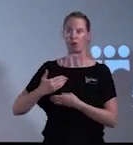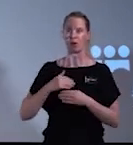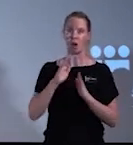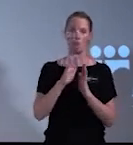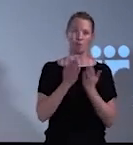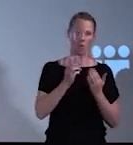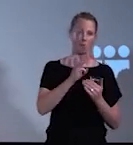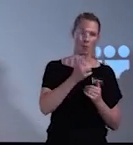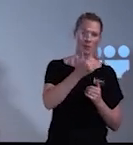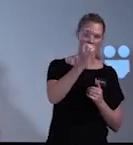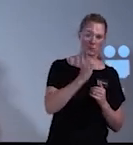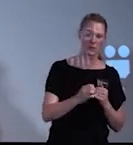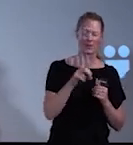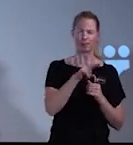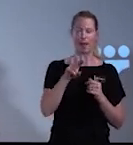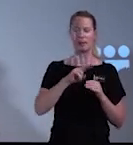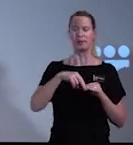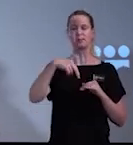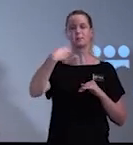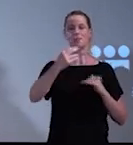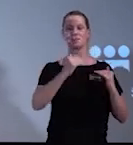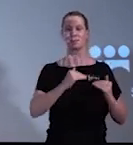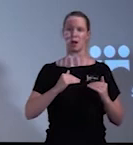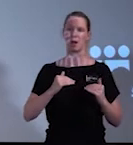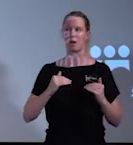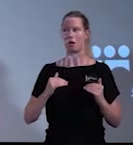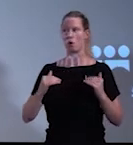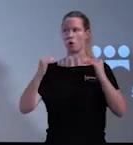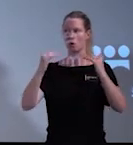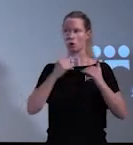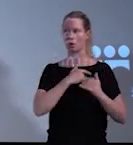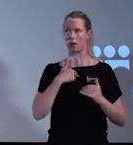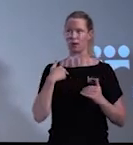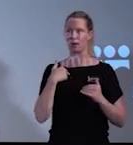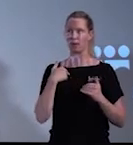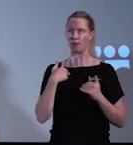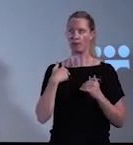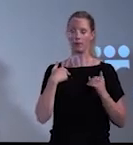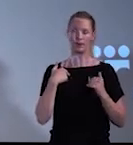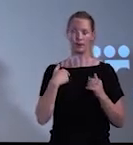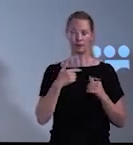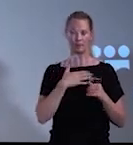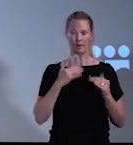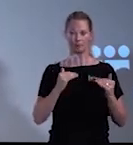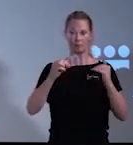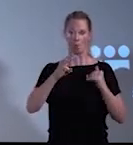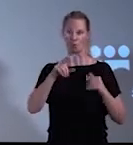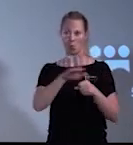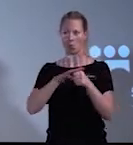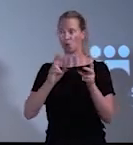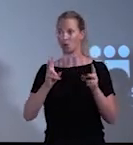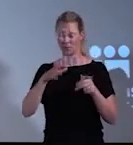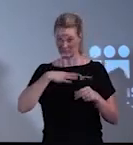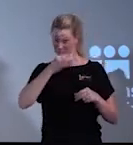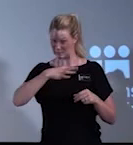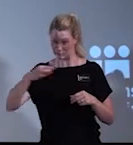har 6%. När kommer nästa så att säga höja rösten och säga att men vi likriktar momsen även här på de här områdena? Ser du inte den